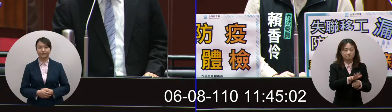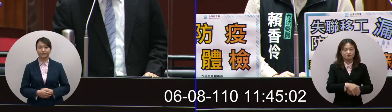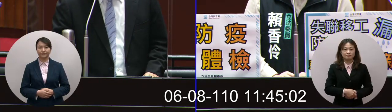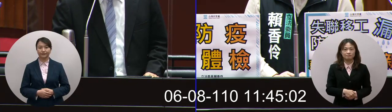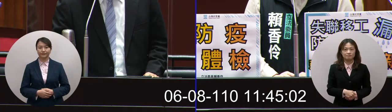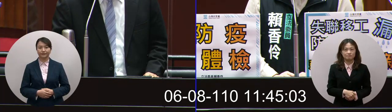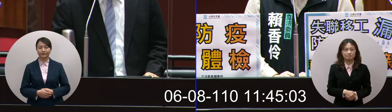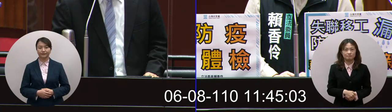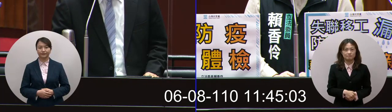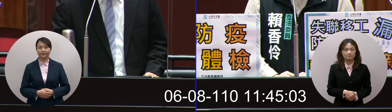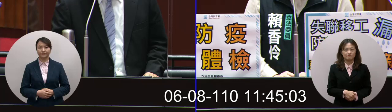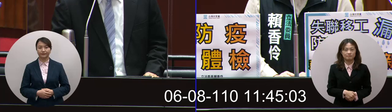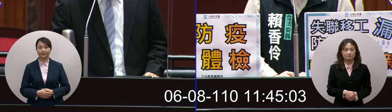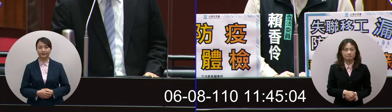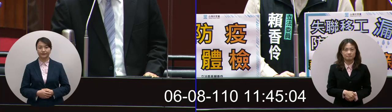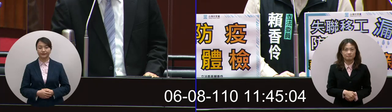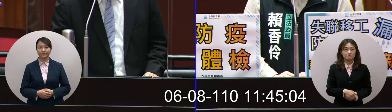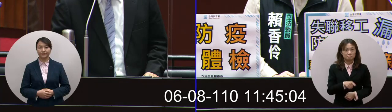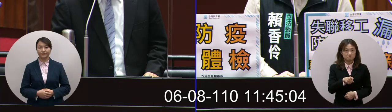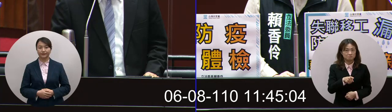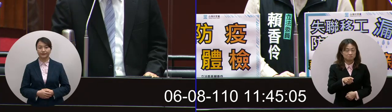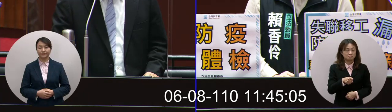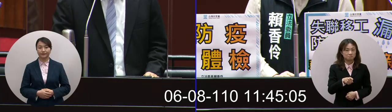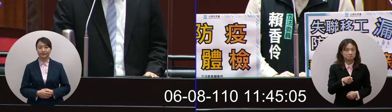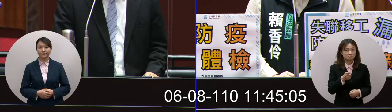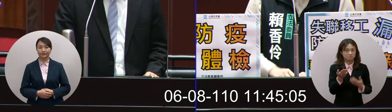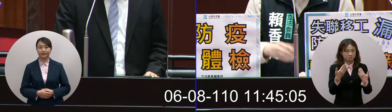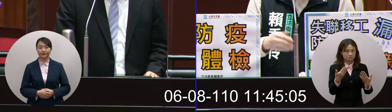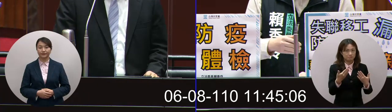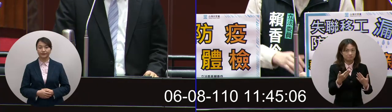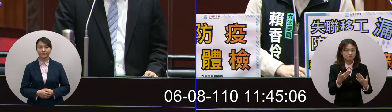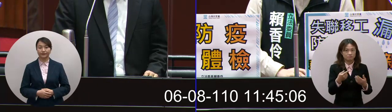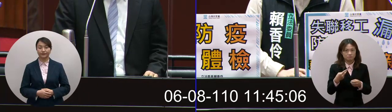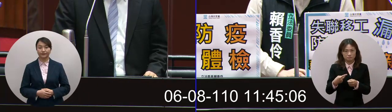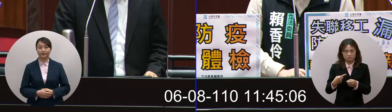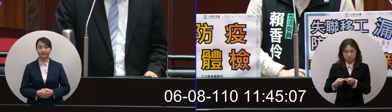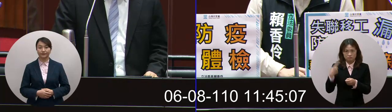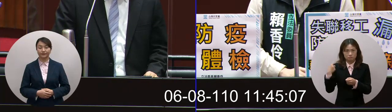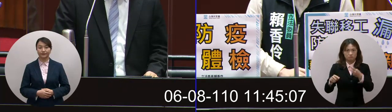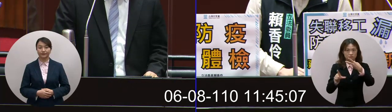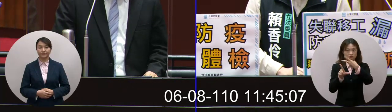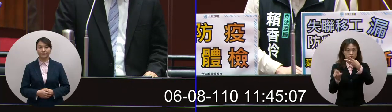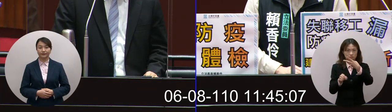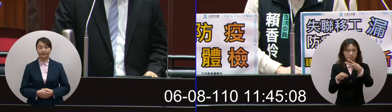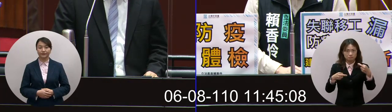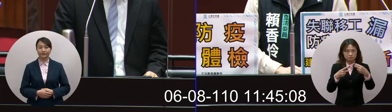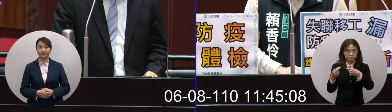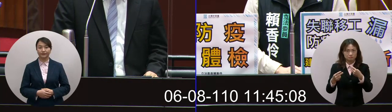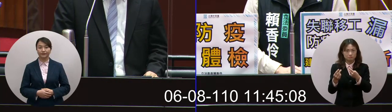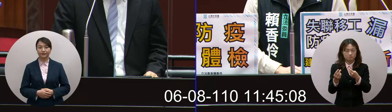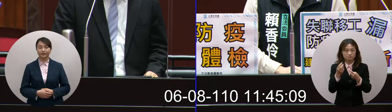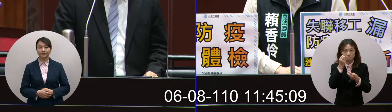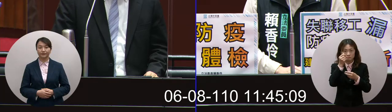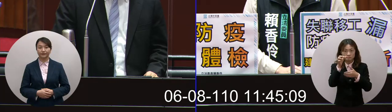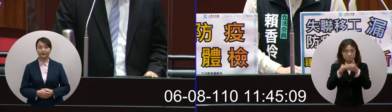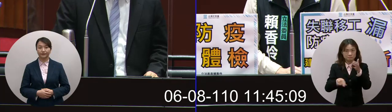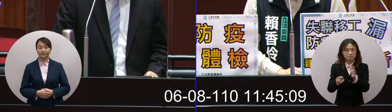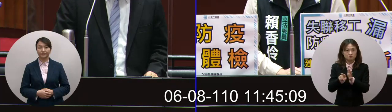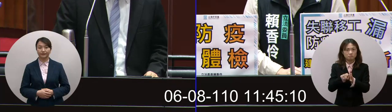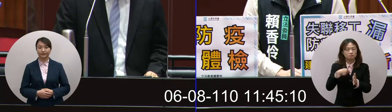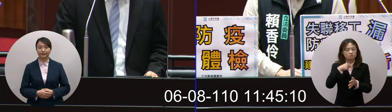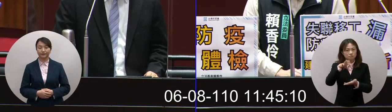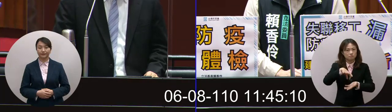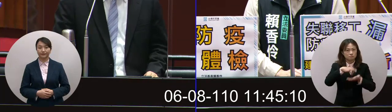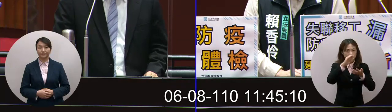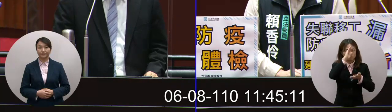个应该您不陌生，在去年2月在修正整个特别条例的时候，我就有提出来叫做防疫照顾津